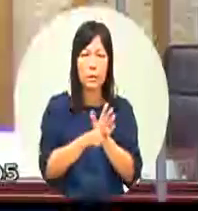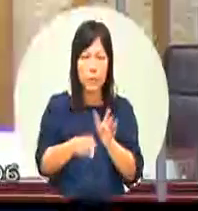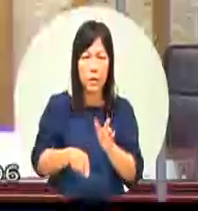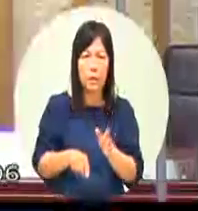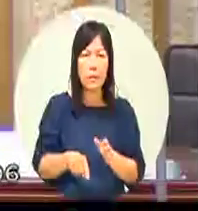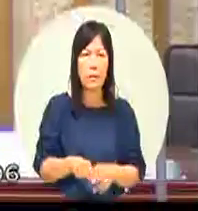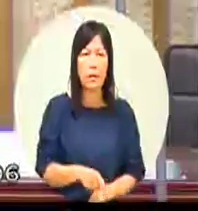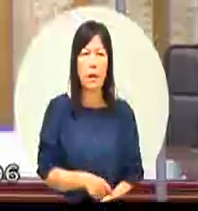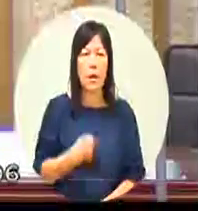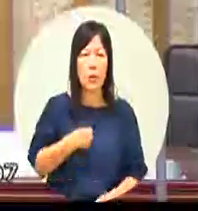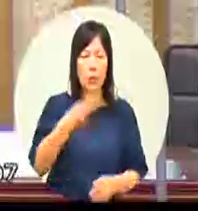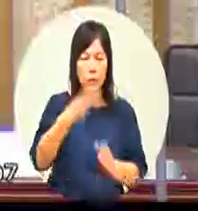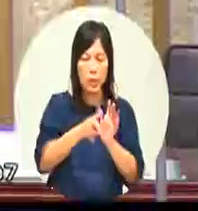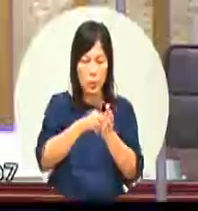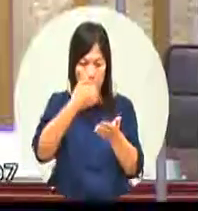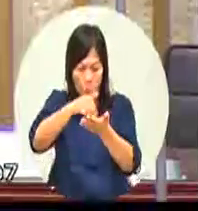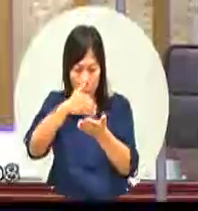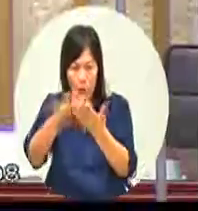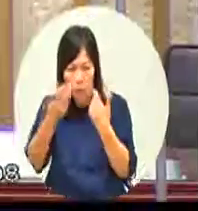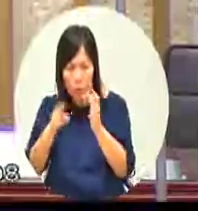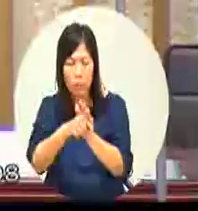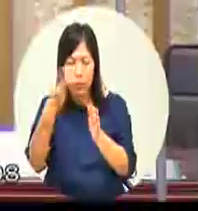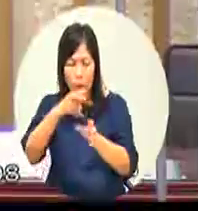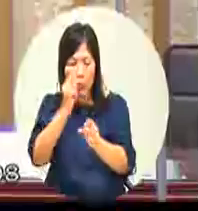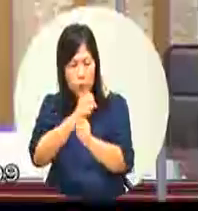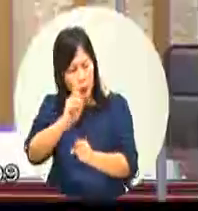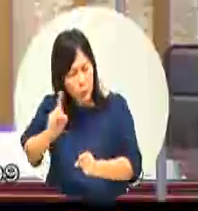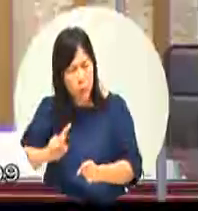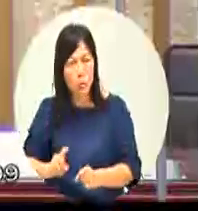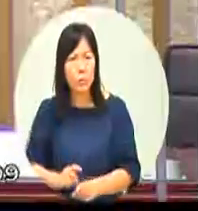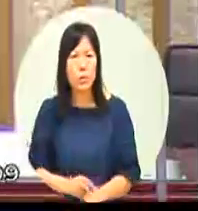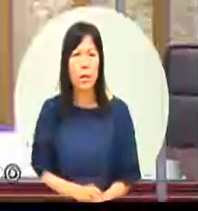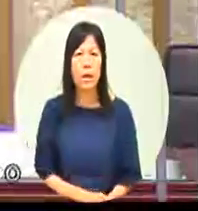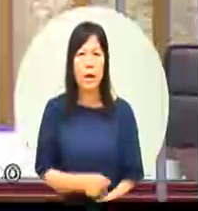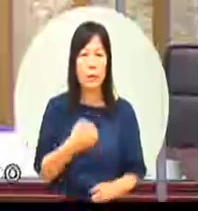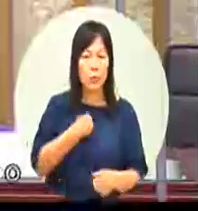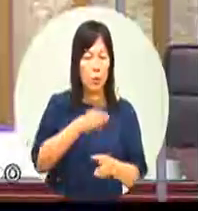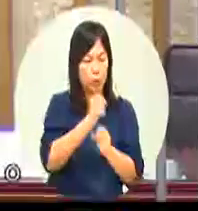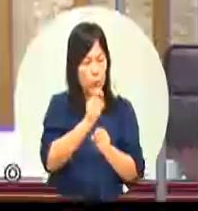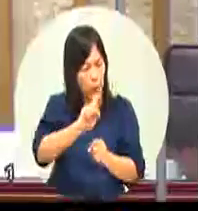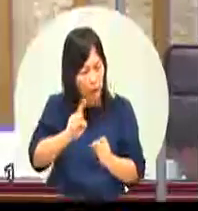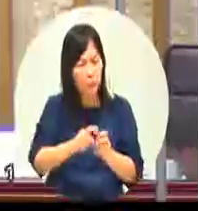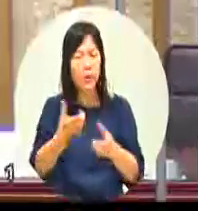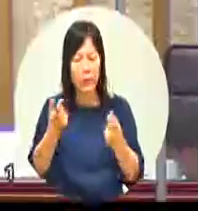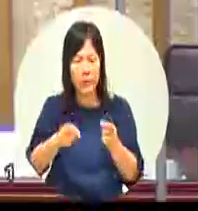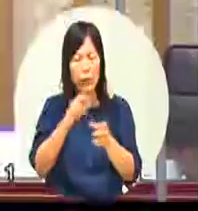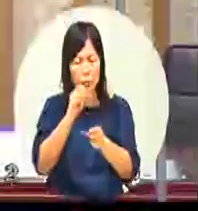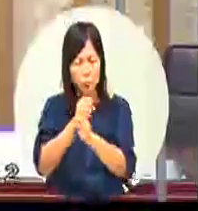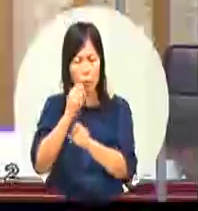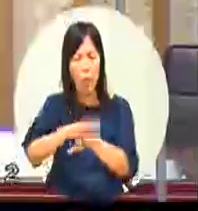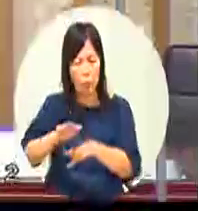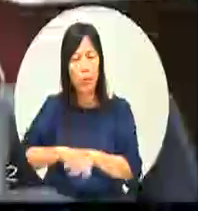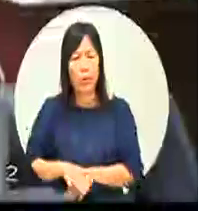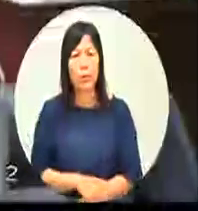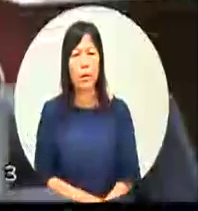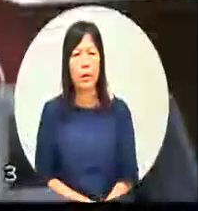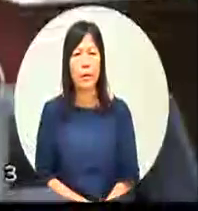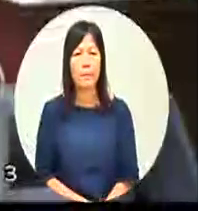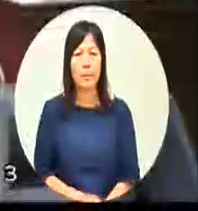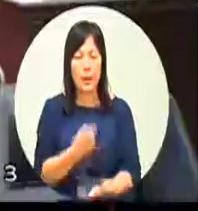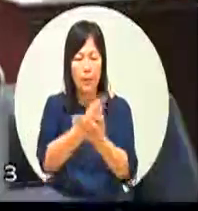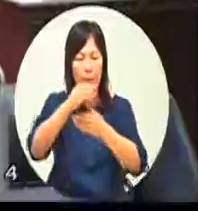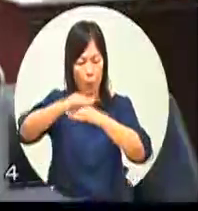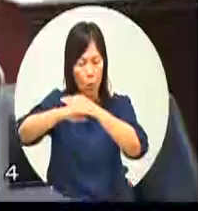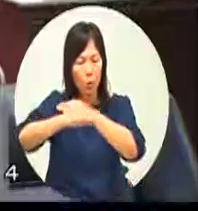我把它再盘清楚，那看怎么处理。好，就反正该怎么处理我们就怎么处理。 好，因为这部分可能我们 有公平的问